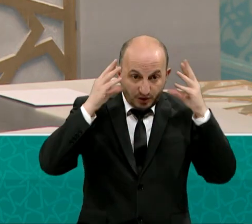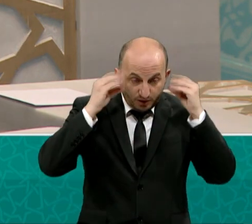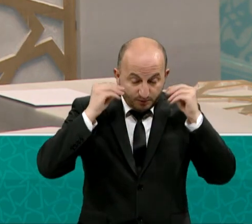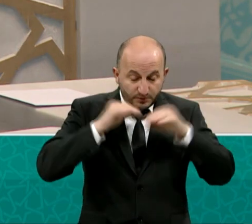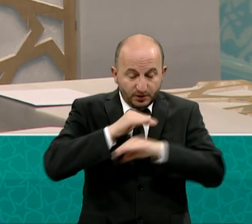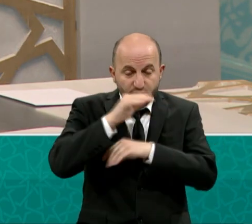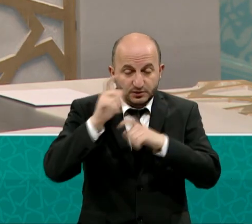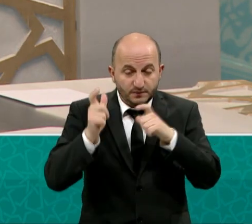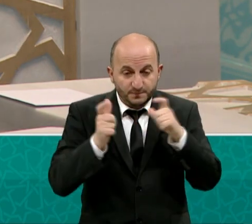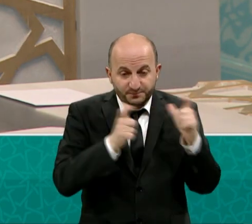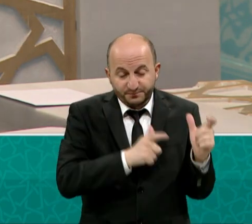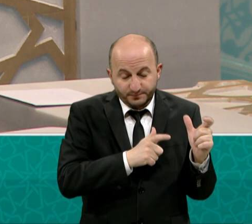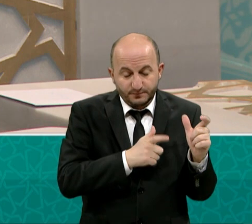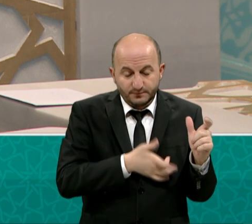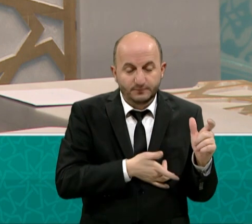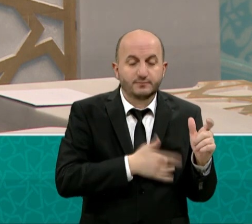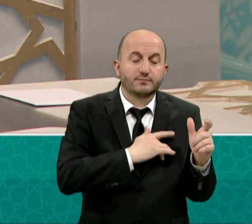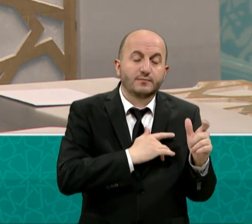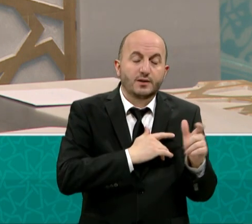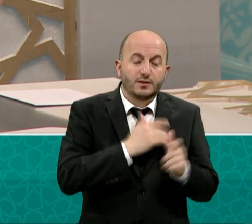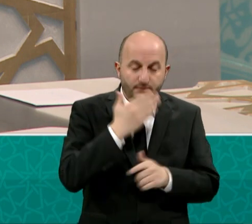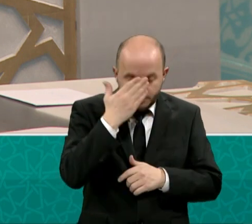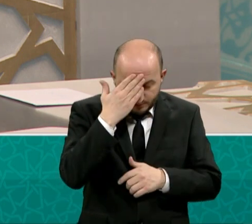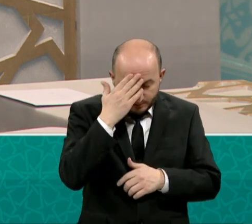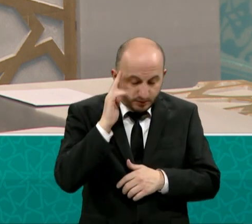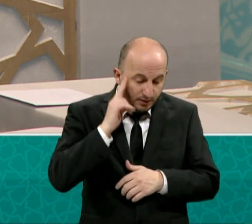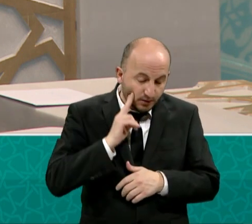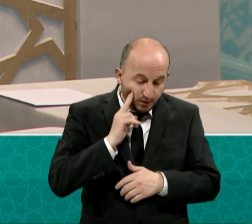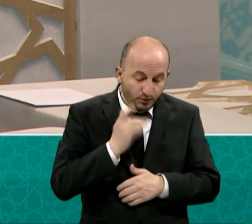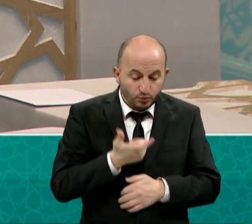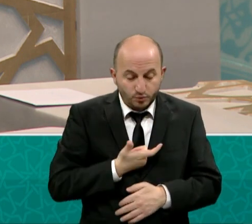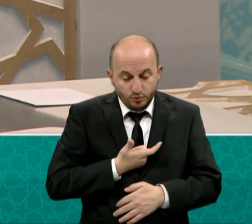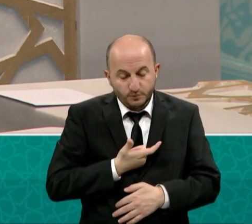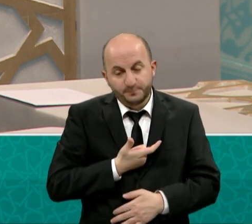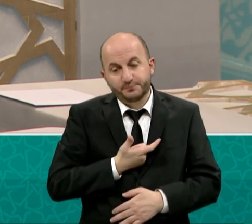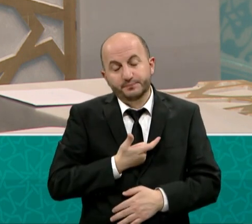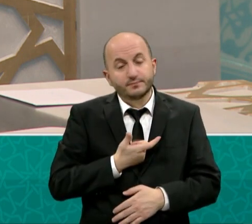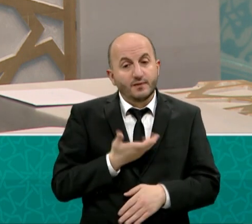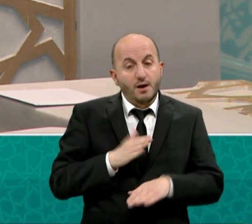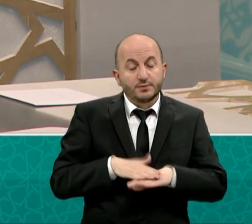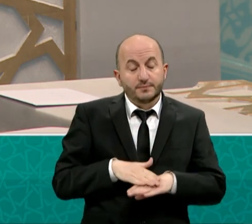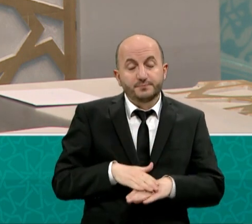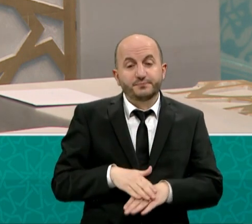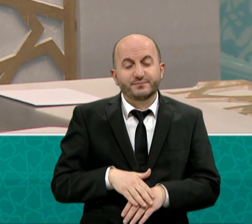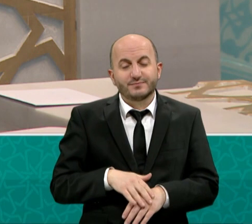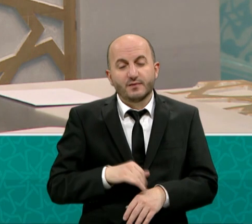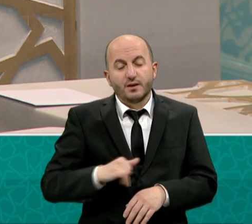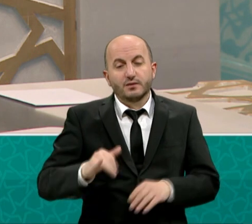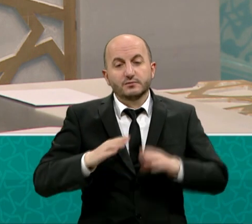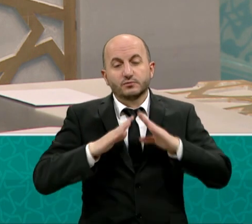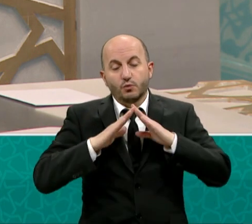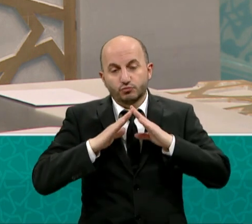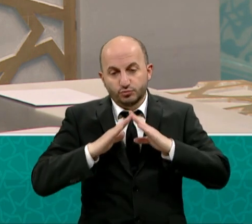taşıyarak, işte iman, ibadet, ahlak, muamelat, hukuk. Ne yapın? Yakın